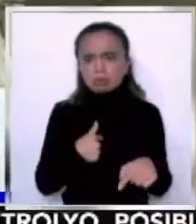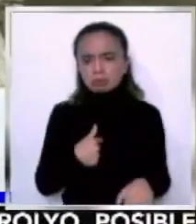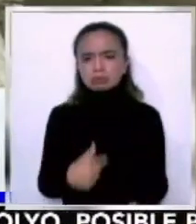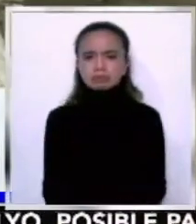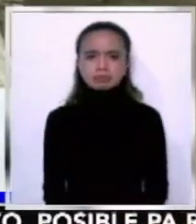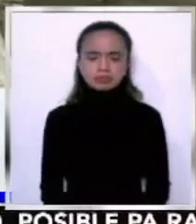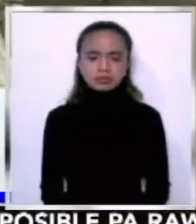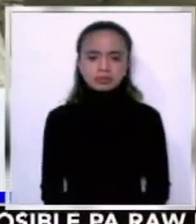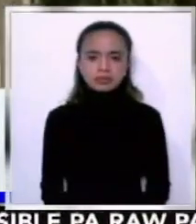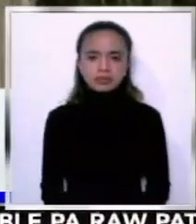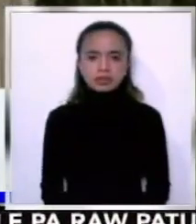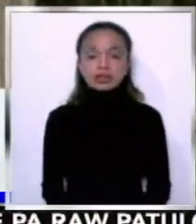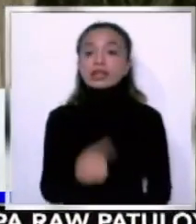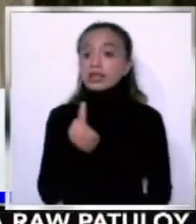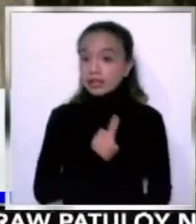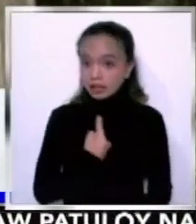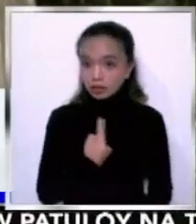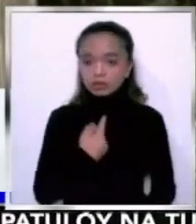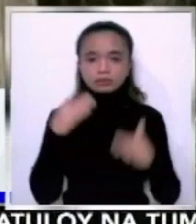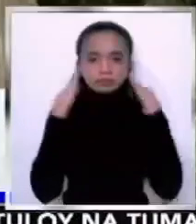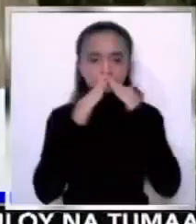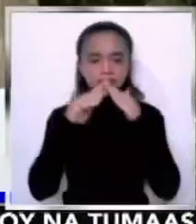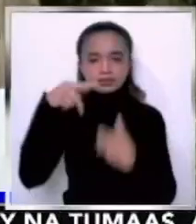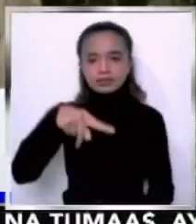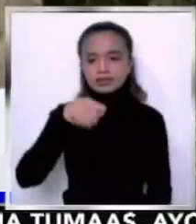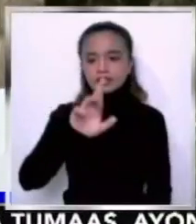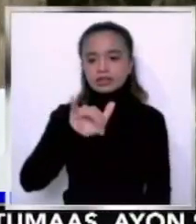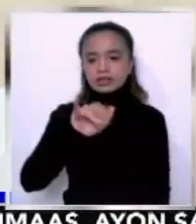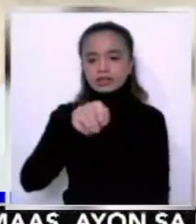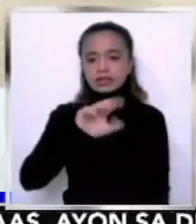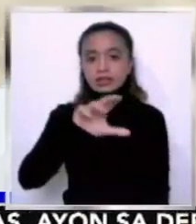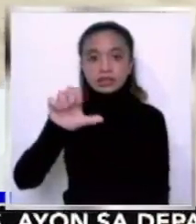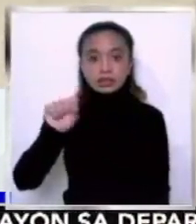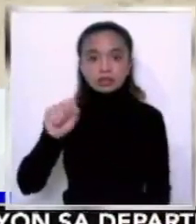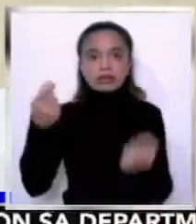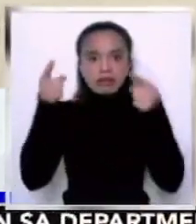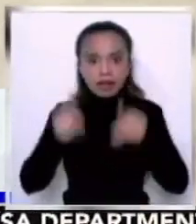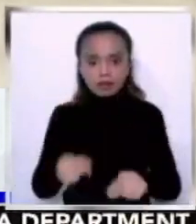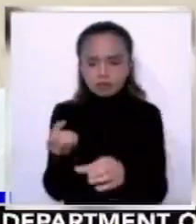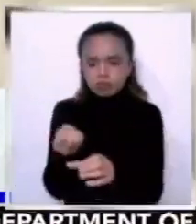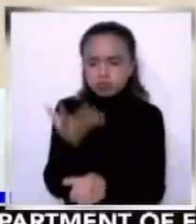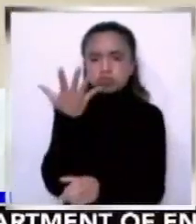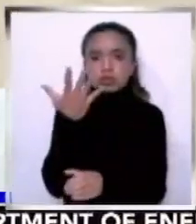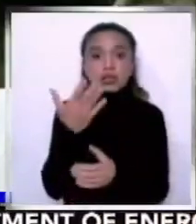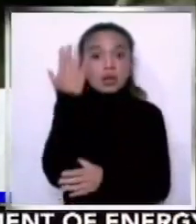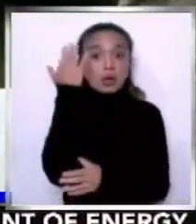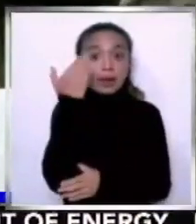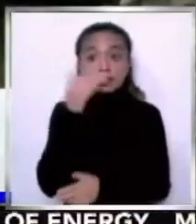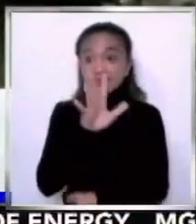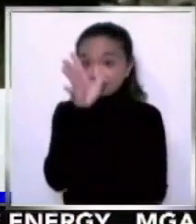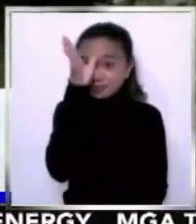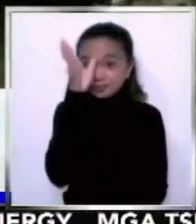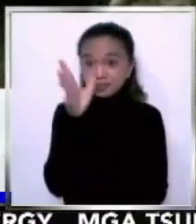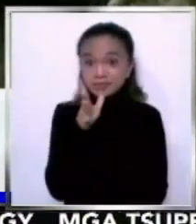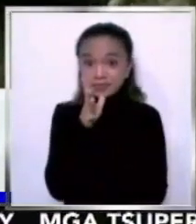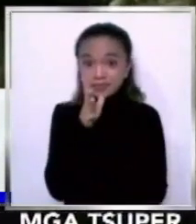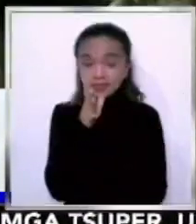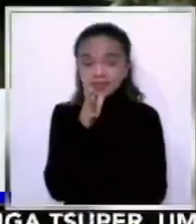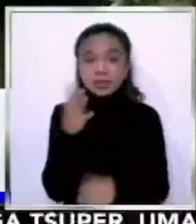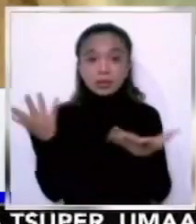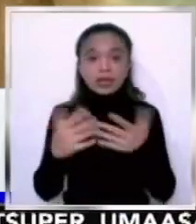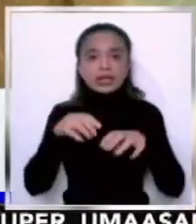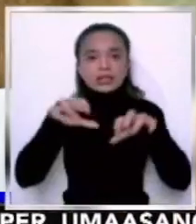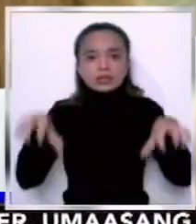Mag-isa naman sa bahay si Princess noong nagkaroon ng pagsabog. Ang kanya kasing mga magulang nagkokopra sa